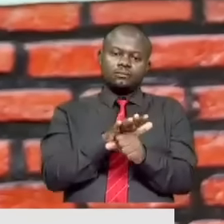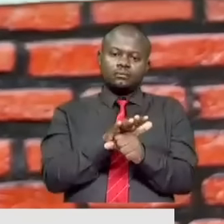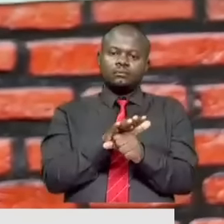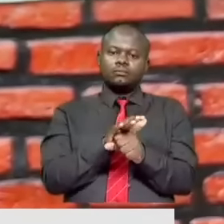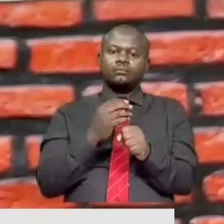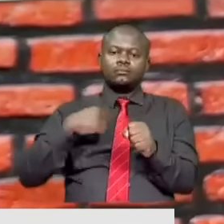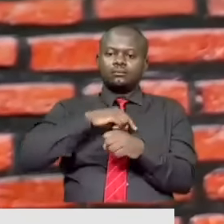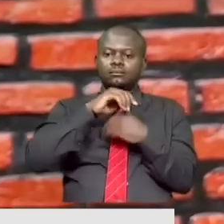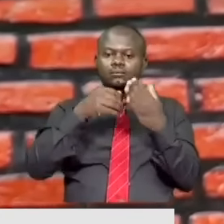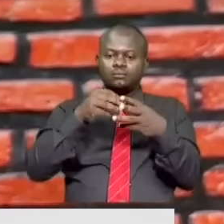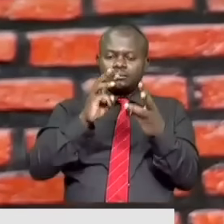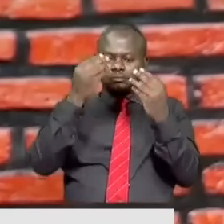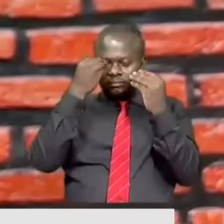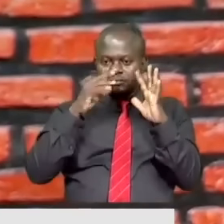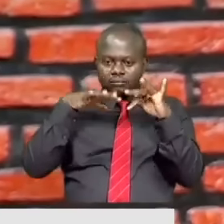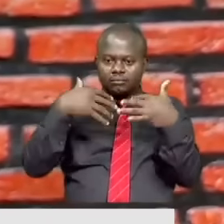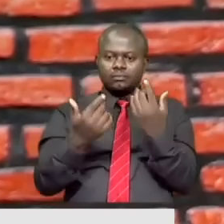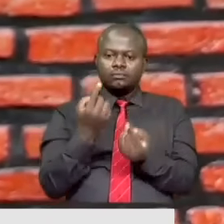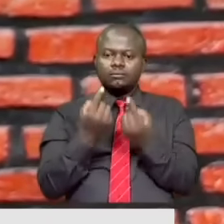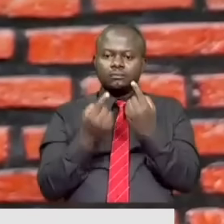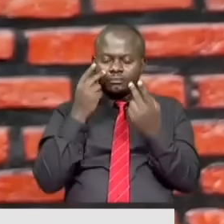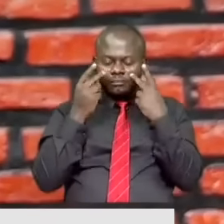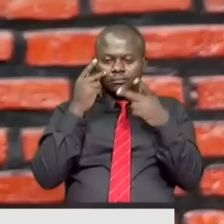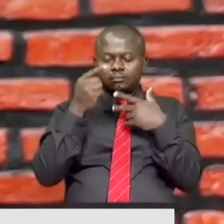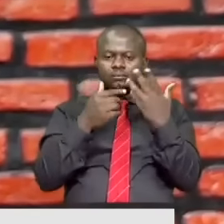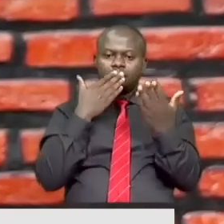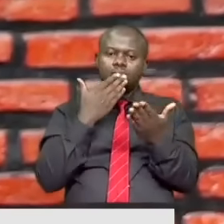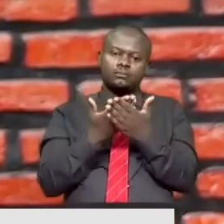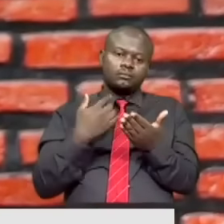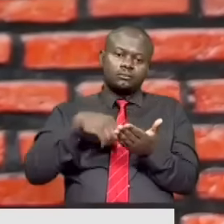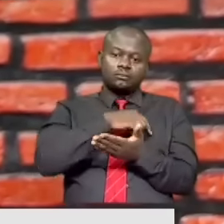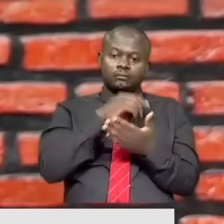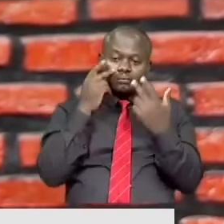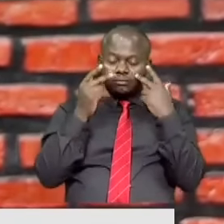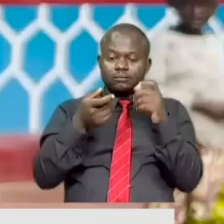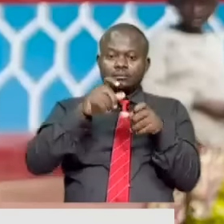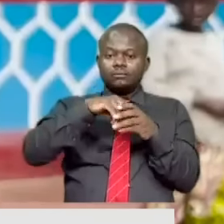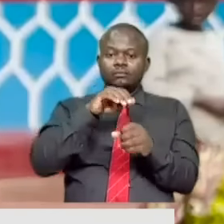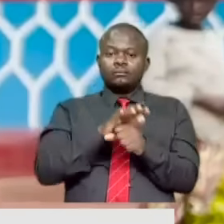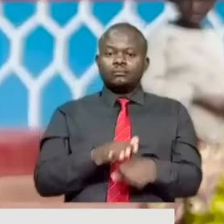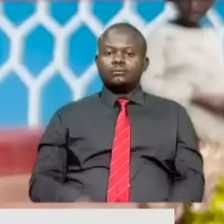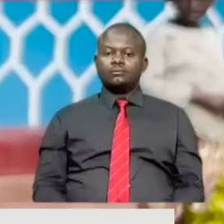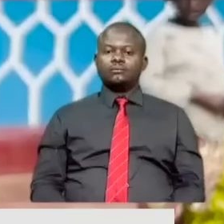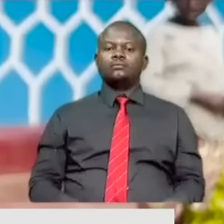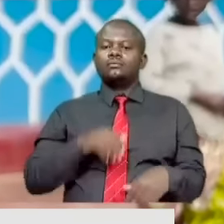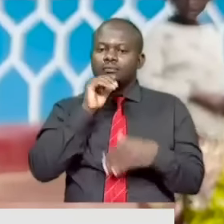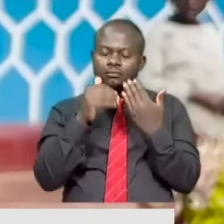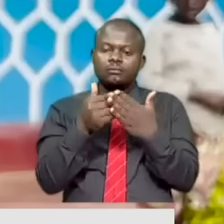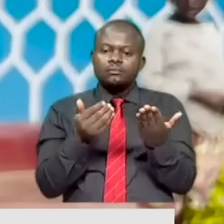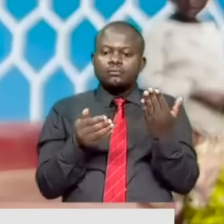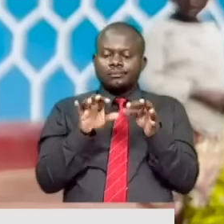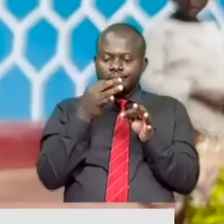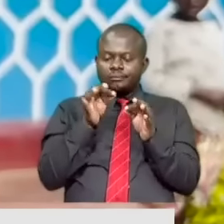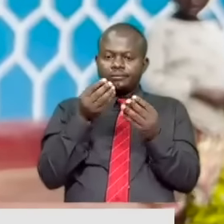n'uburyo bari kutwigishamo uko duteka nkabona ni byiza. Ubwo ndi kubona abana bari kwiyongera n'ibiro. Nago imboga twazihaga agaciro,